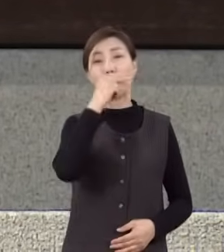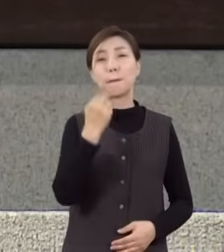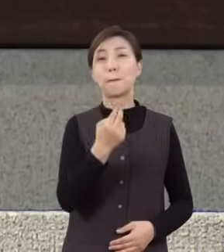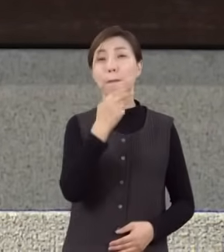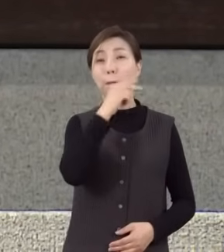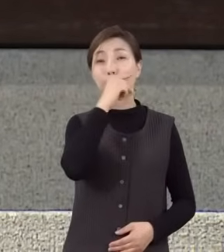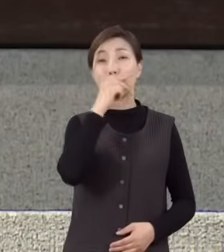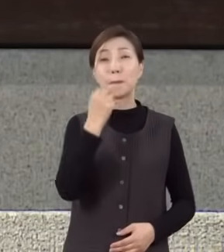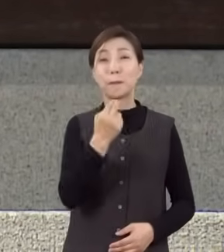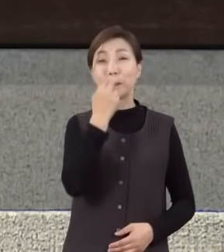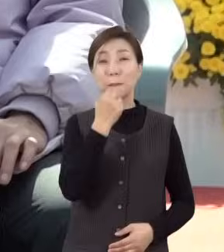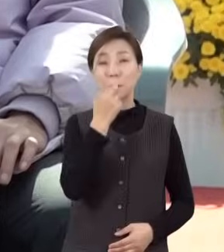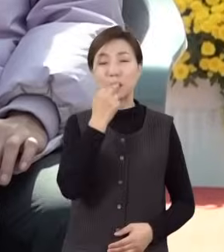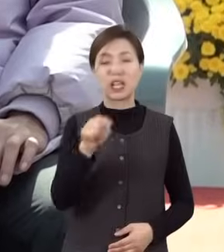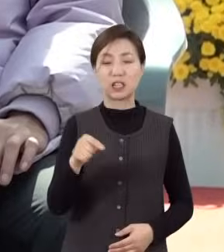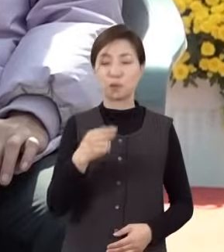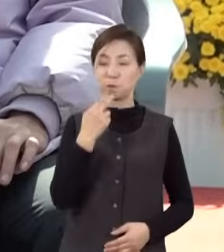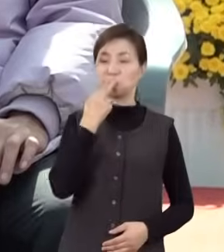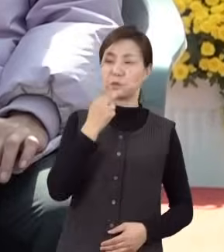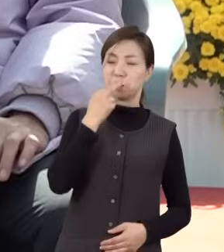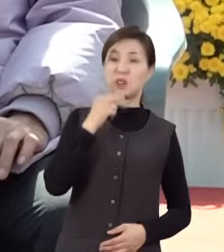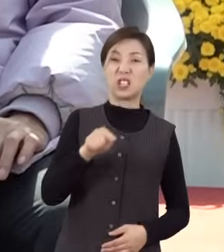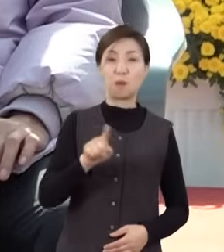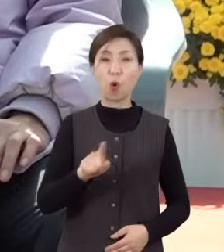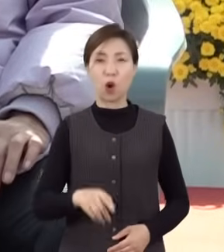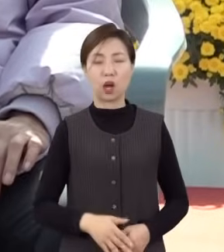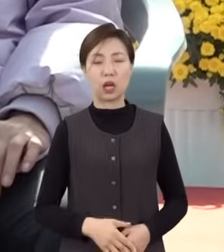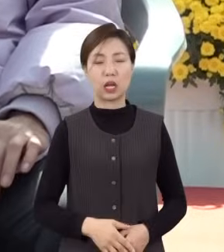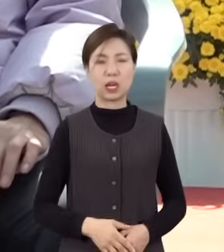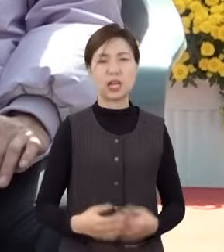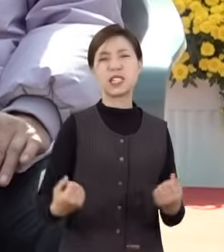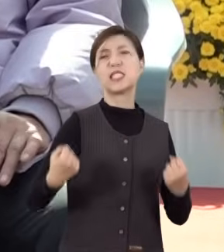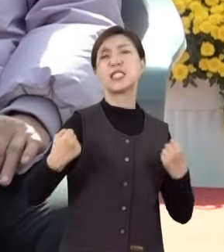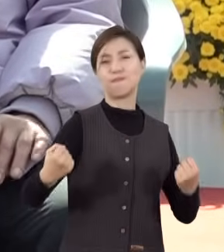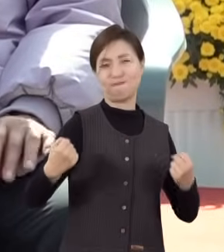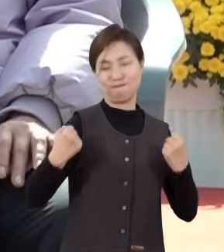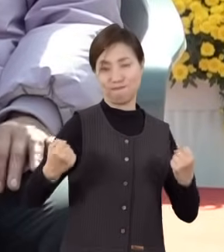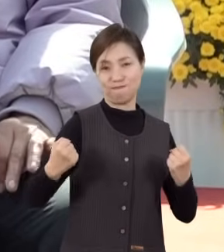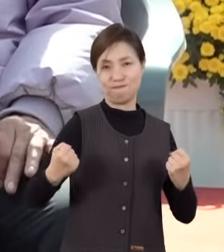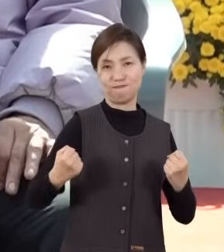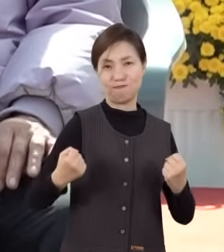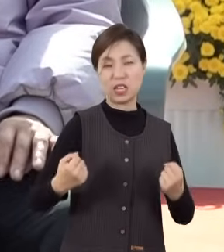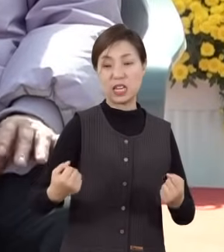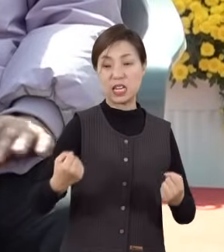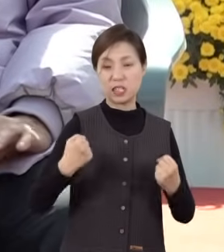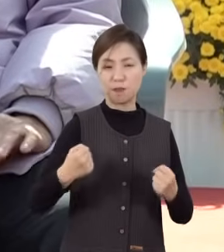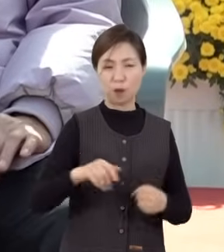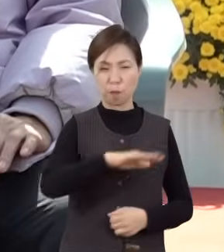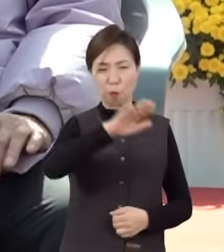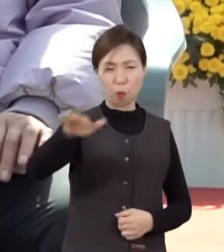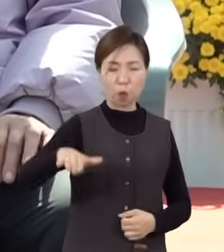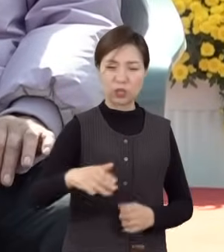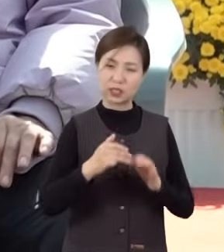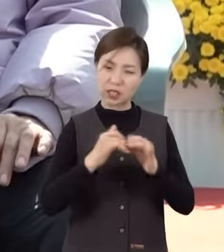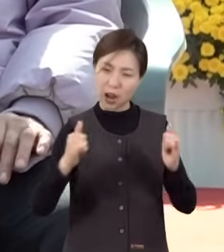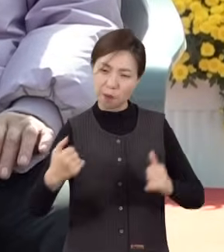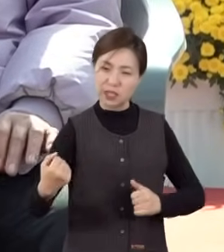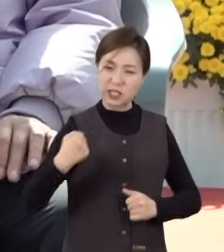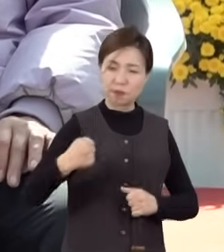에너지. 에너지. 모든 중생의 습기, 에너지, 냄새가